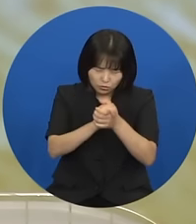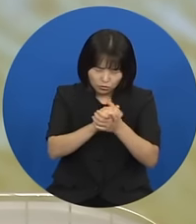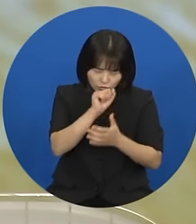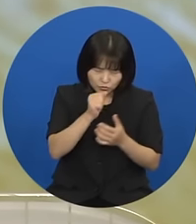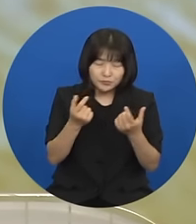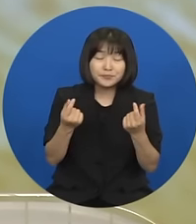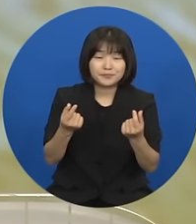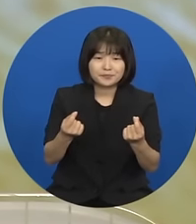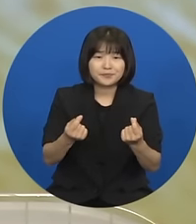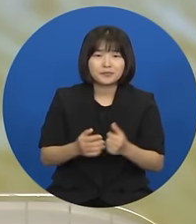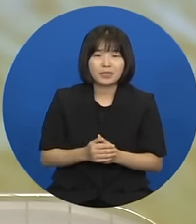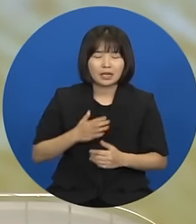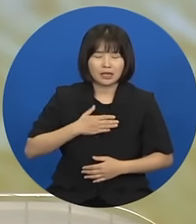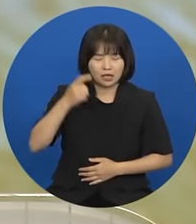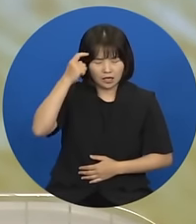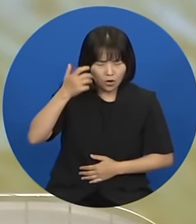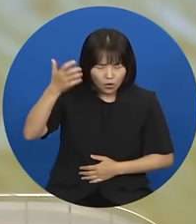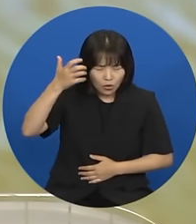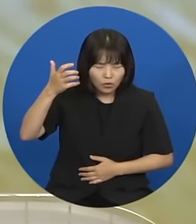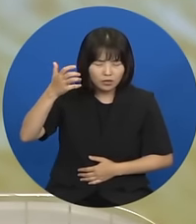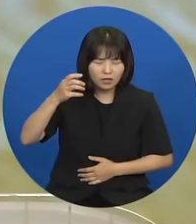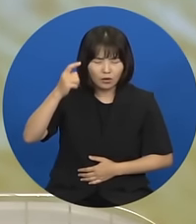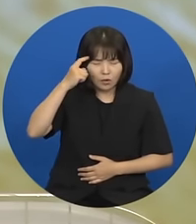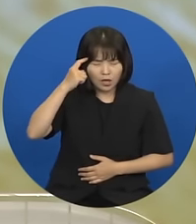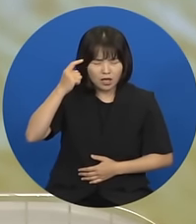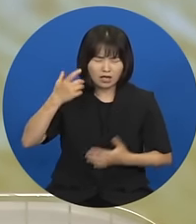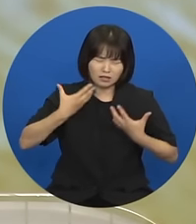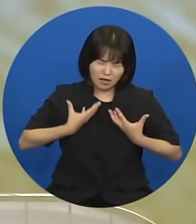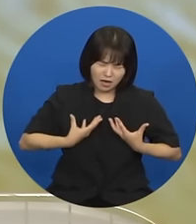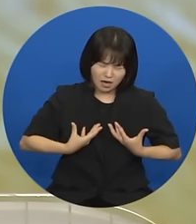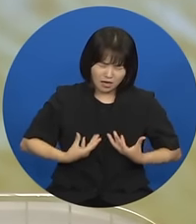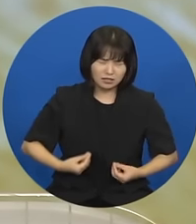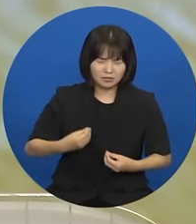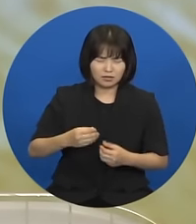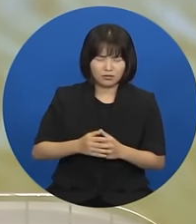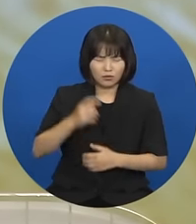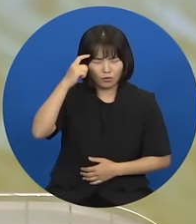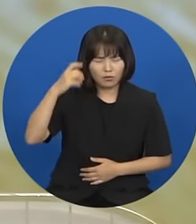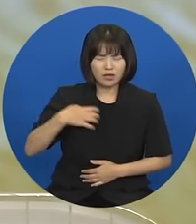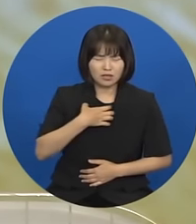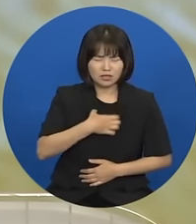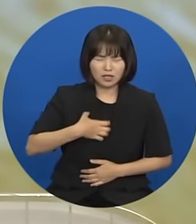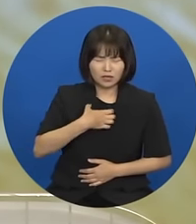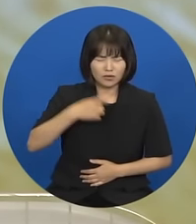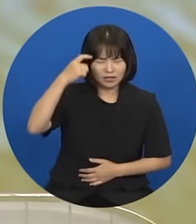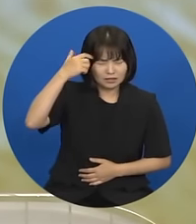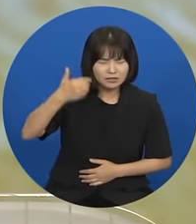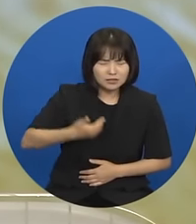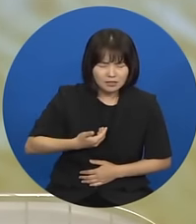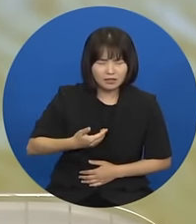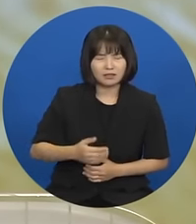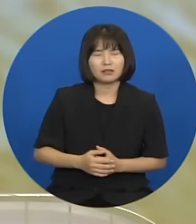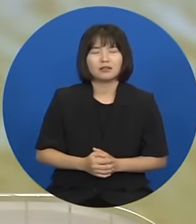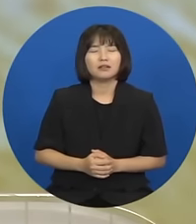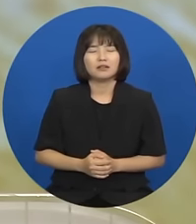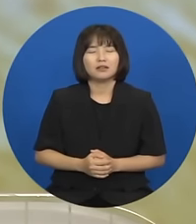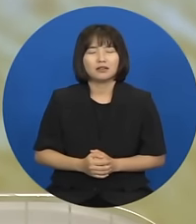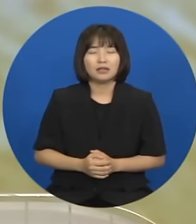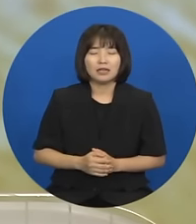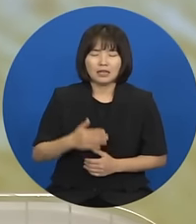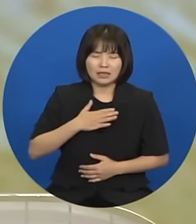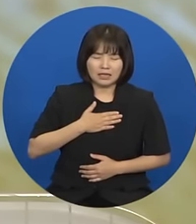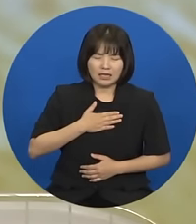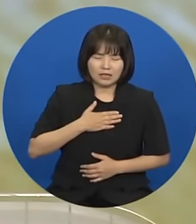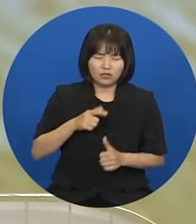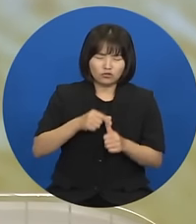좋겠어요. 내 영혼아, 어찌하여 그렇게도 낙심하며 어찌하여 그렇게도 괴로워하느냐? 이제 내가